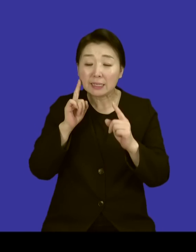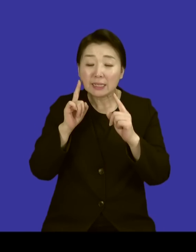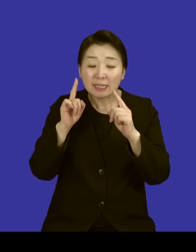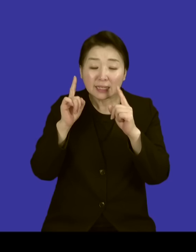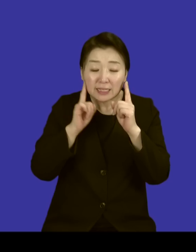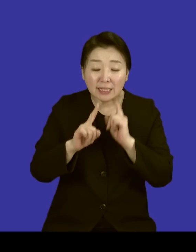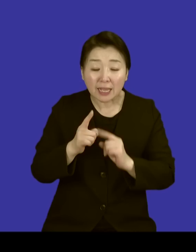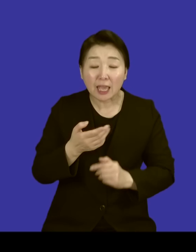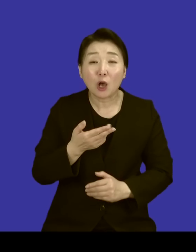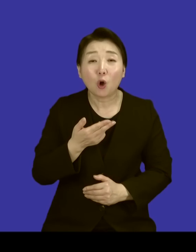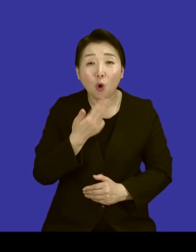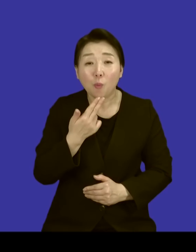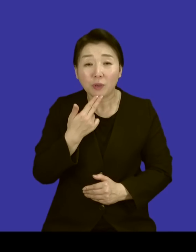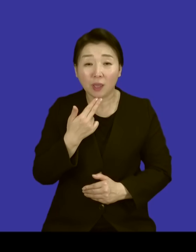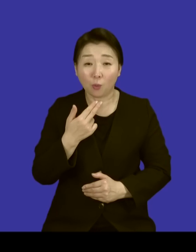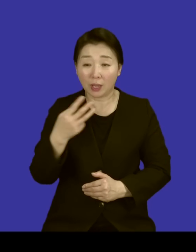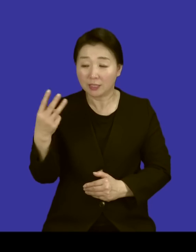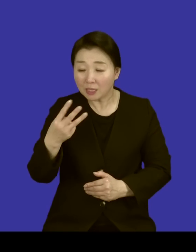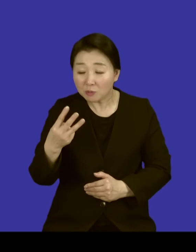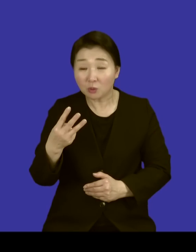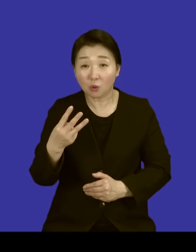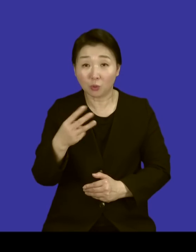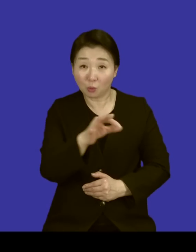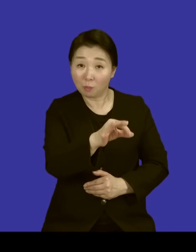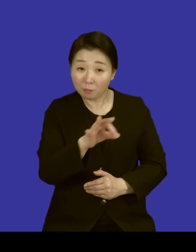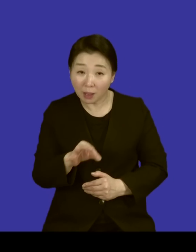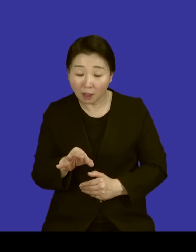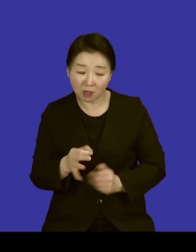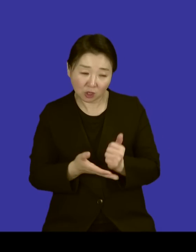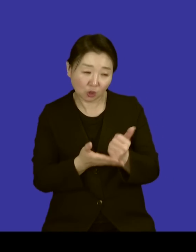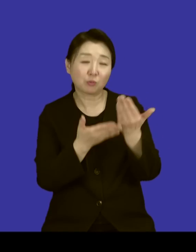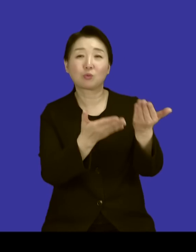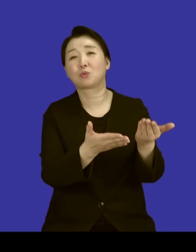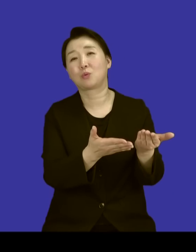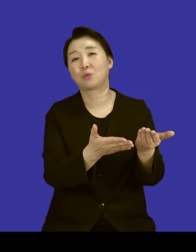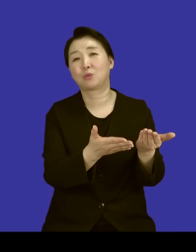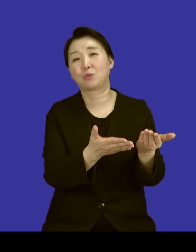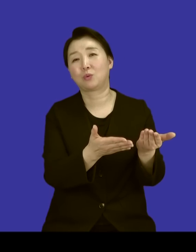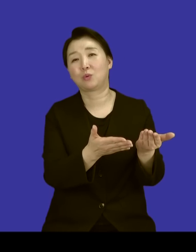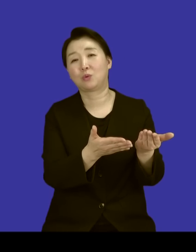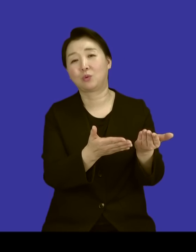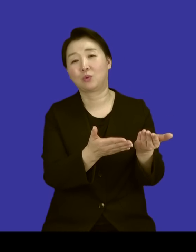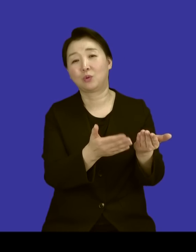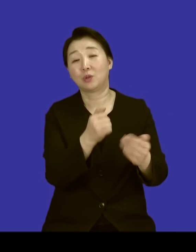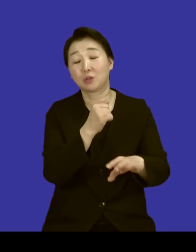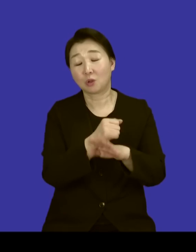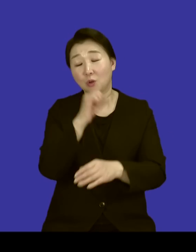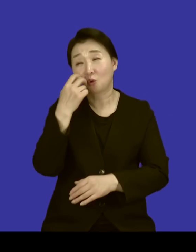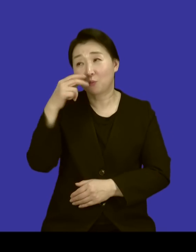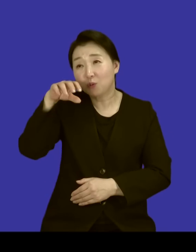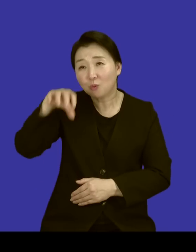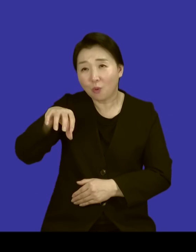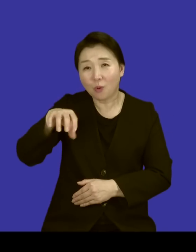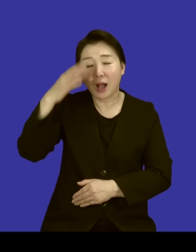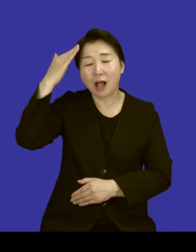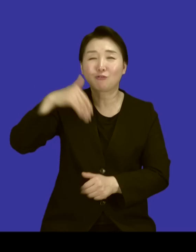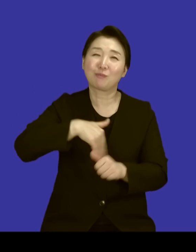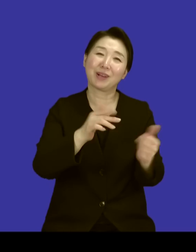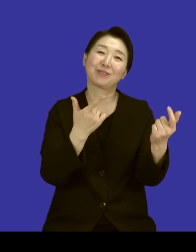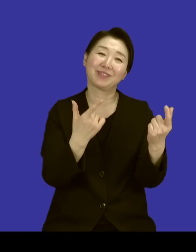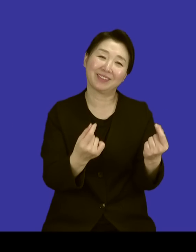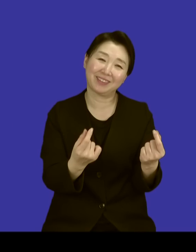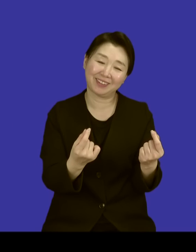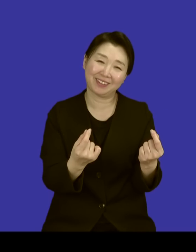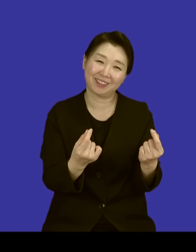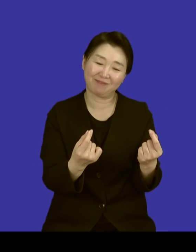이용해서 그분들에게 3,000원이라는 가격으로 섬기게 하시기 위해서 그 좋은 미국 땅에서 이곳으로 파송하신